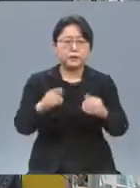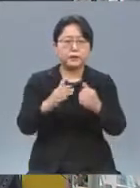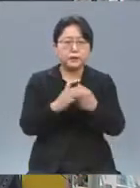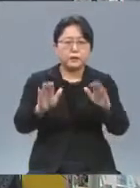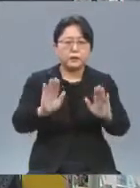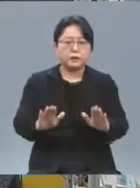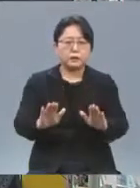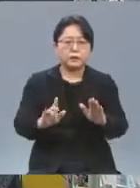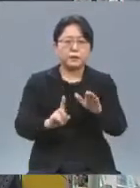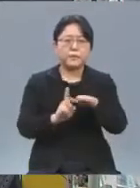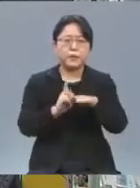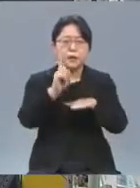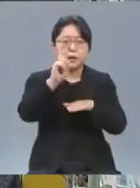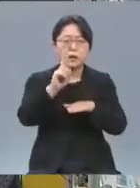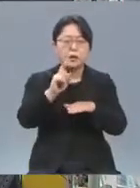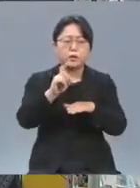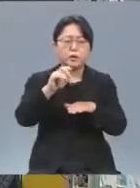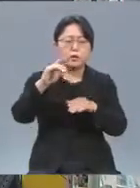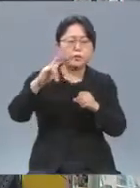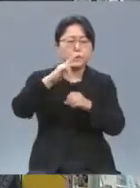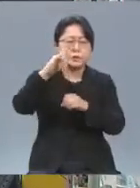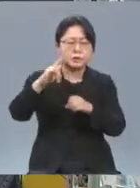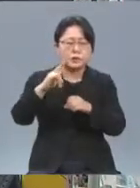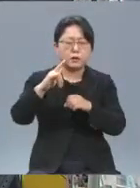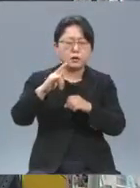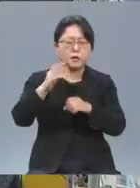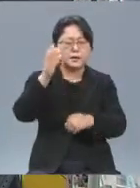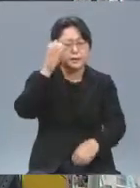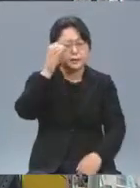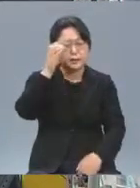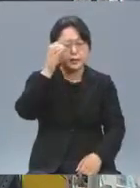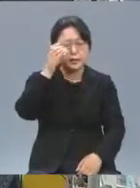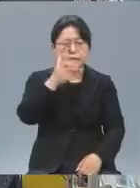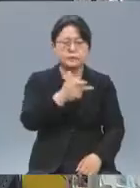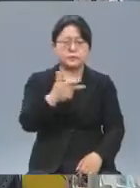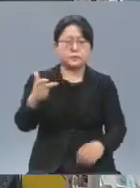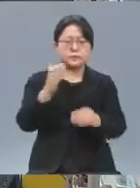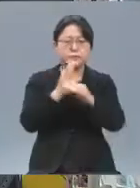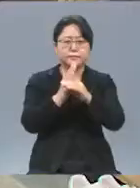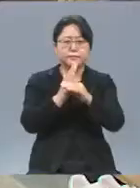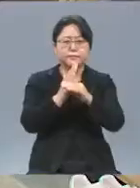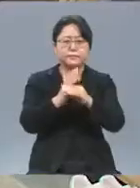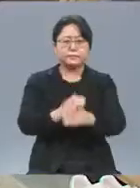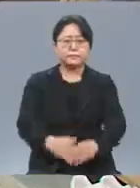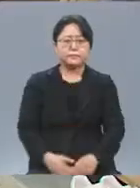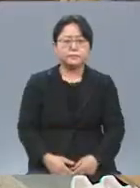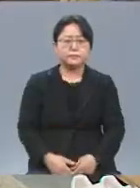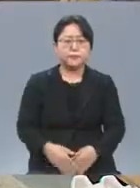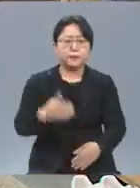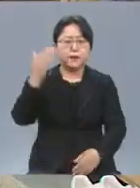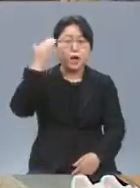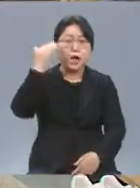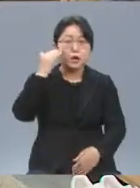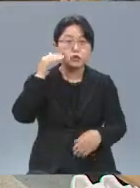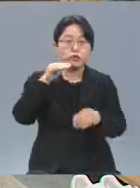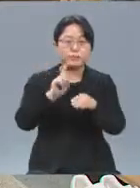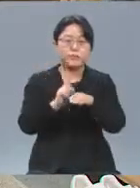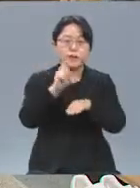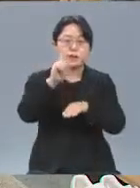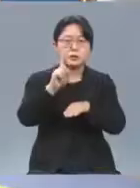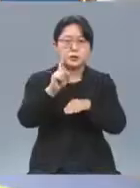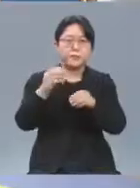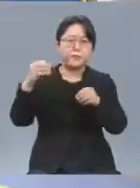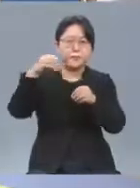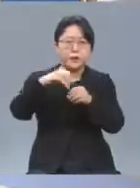때문에 이번에 발사되는 큐브 위성에 거는 기대가 클 수밖에 없습니다. 순수 한국형 발사체에